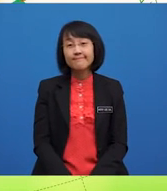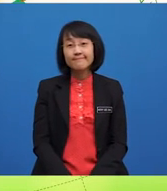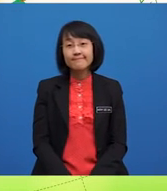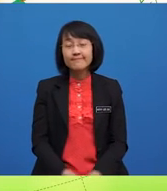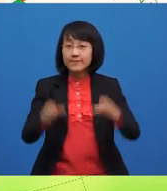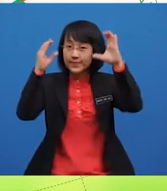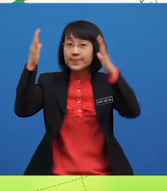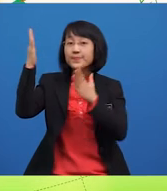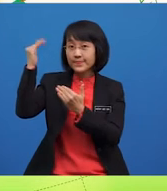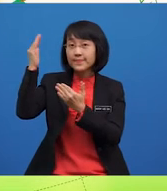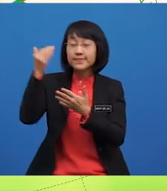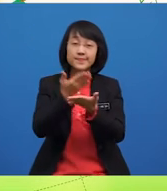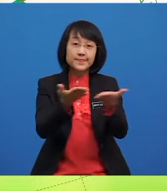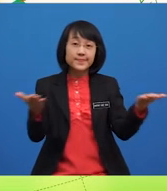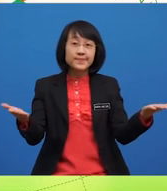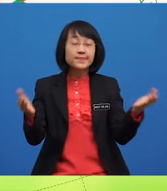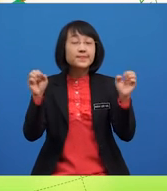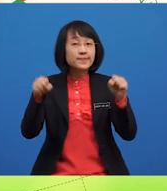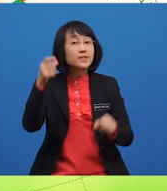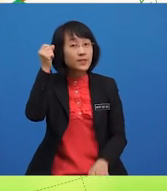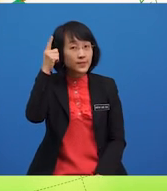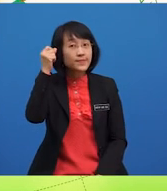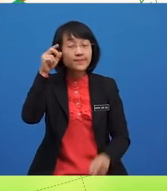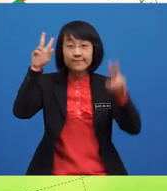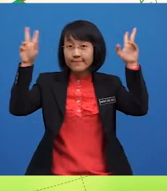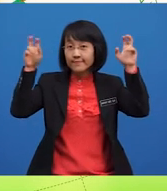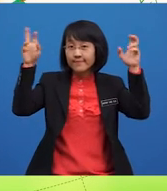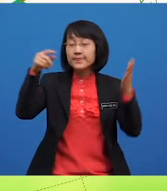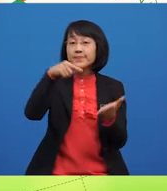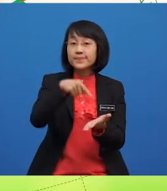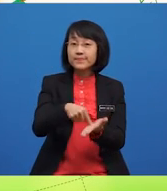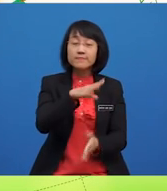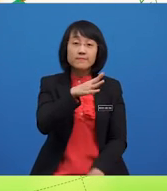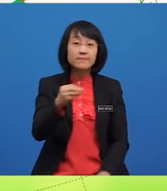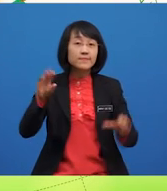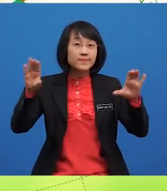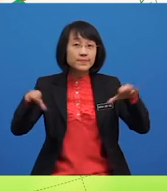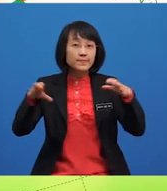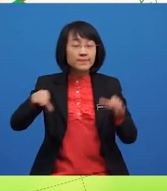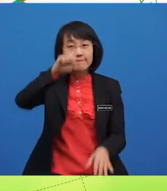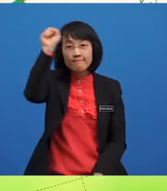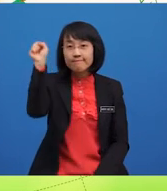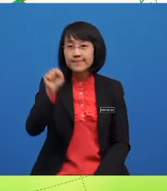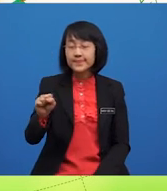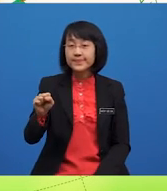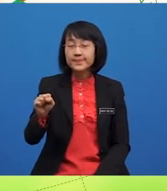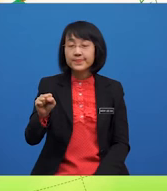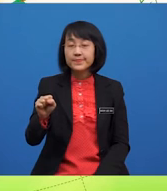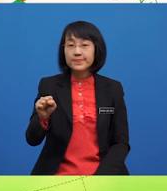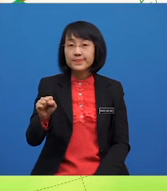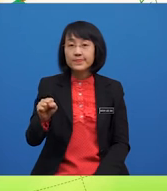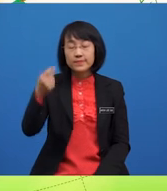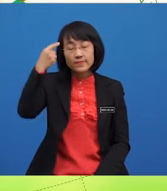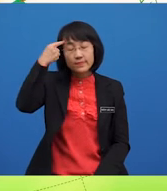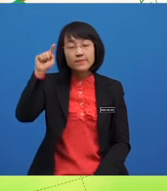Cikgu harap kamu dapat memahami tajuk ini dan membuat soalan-soalan sebagai